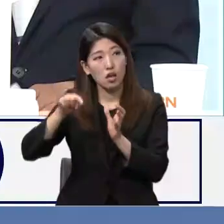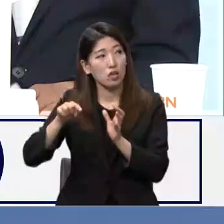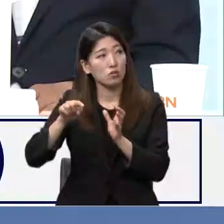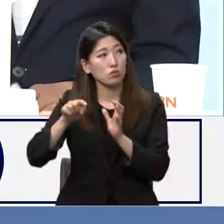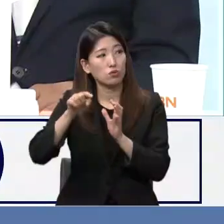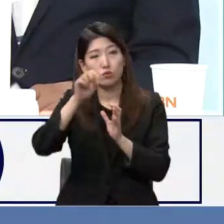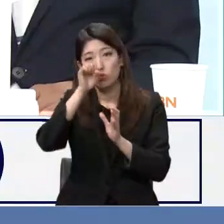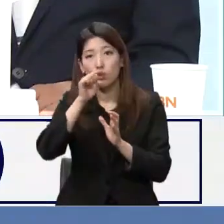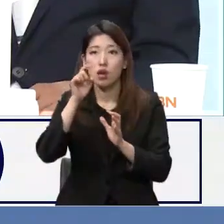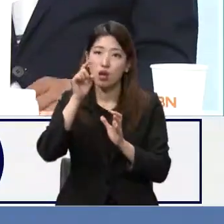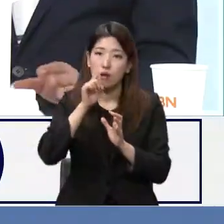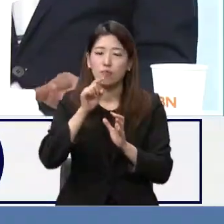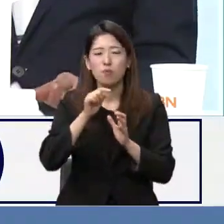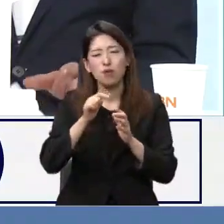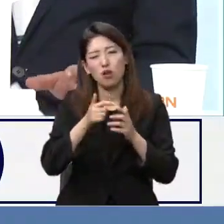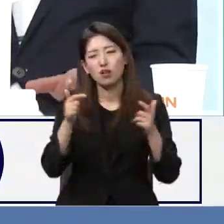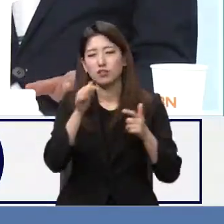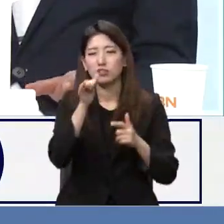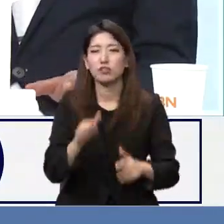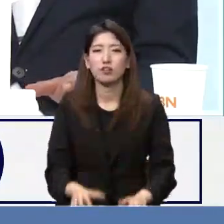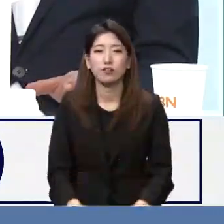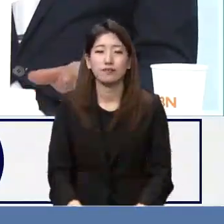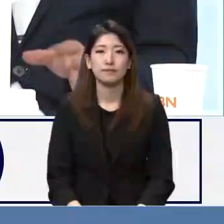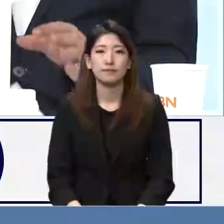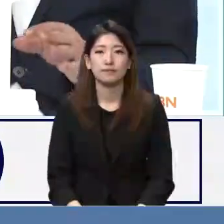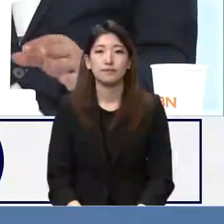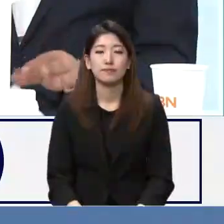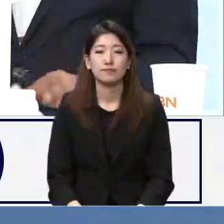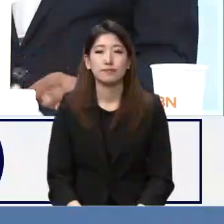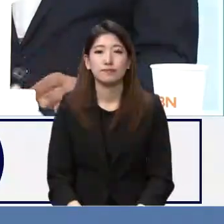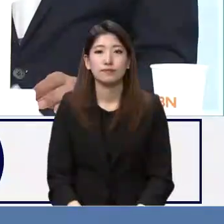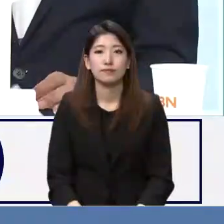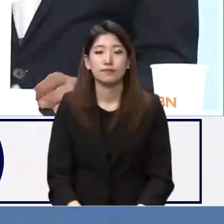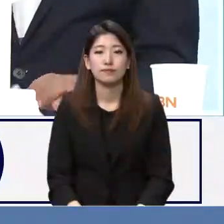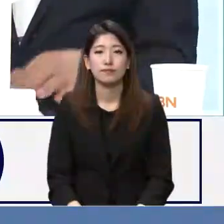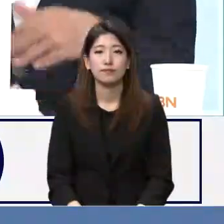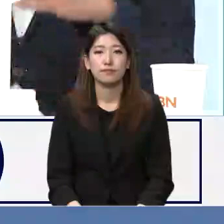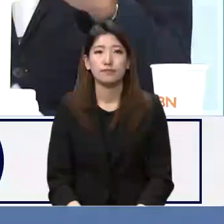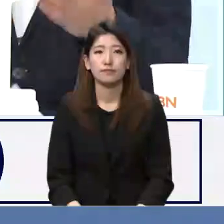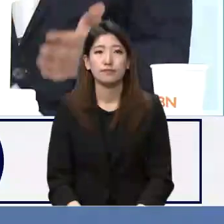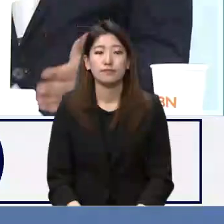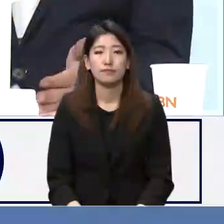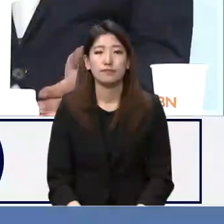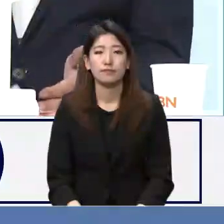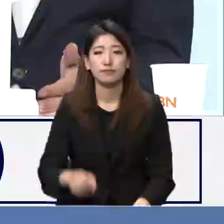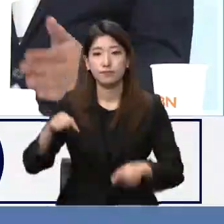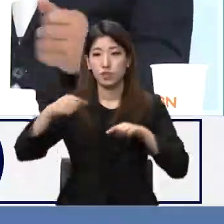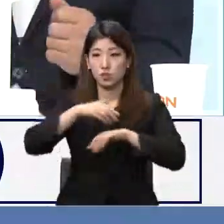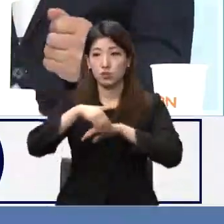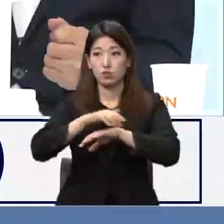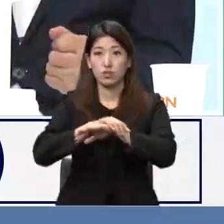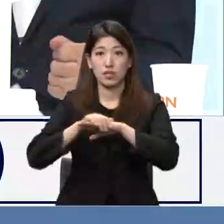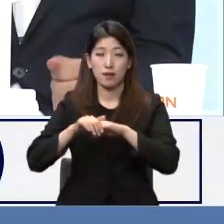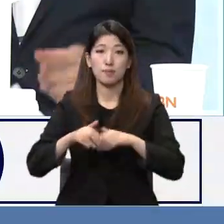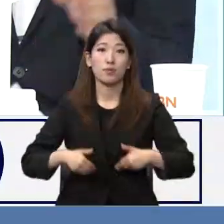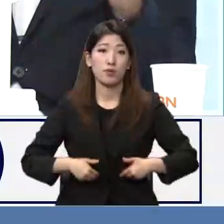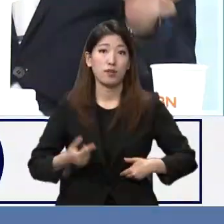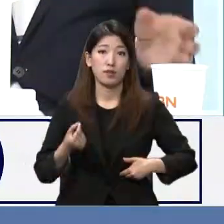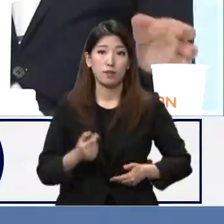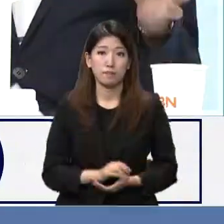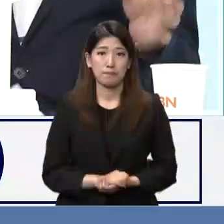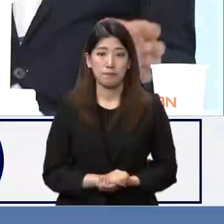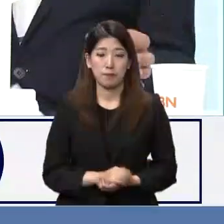다르고요 그렇지만 그것들이 당내에서 치열하게 토론되고 하나의 정책으로 나옵니다 그렇게 되어야지만